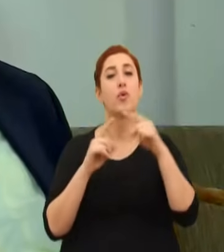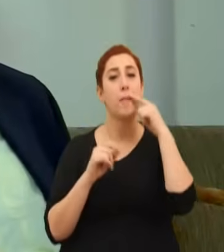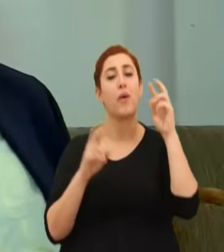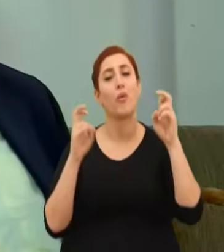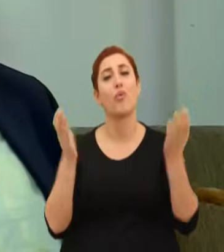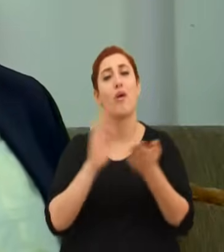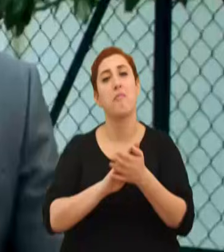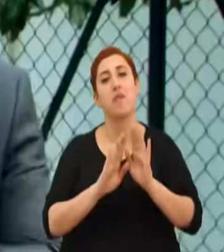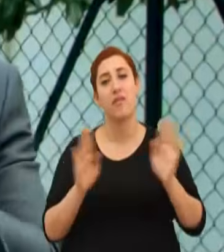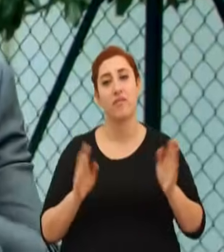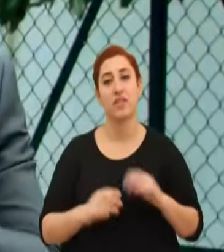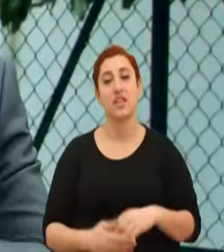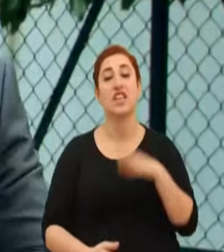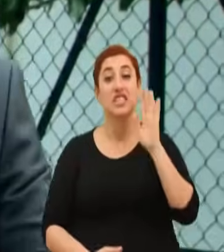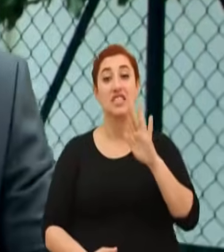Bey, kapandı mesele.